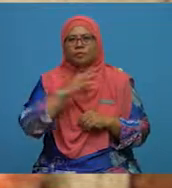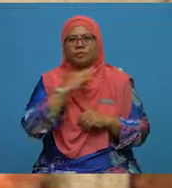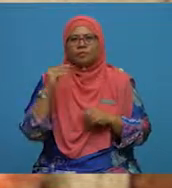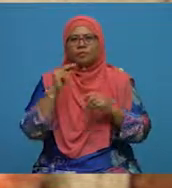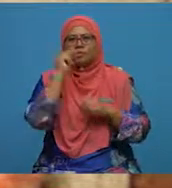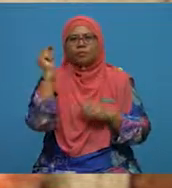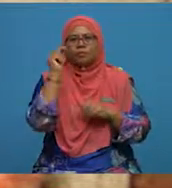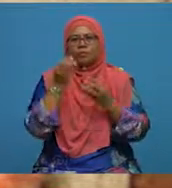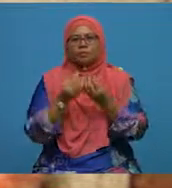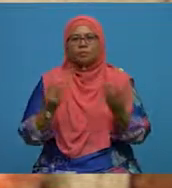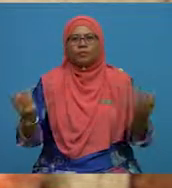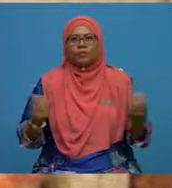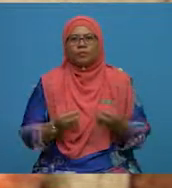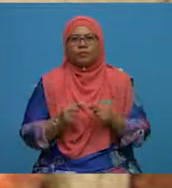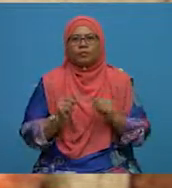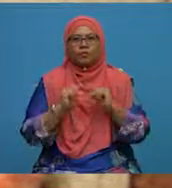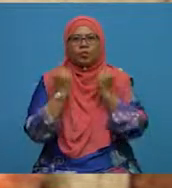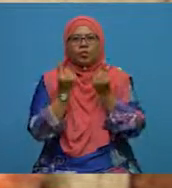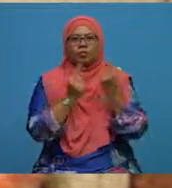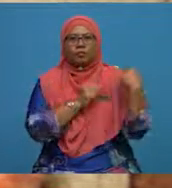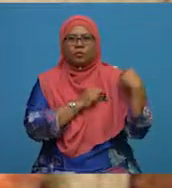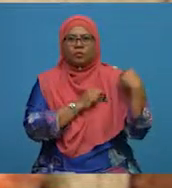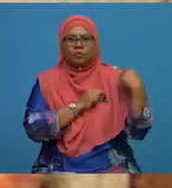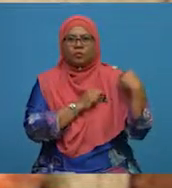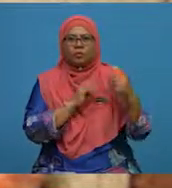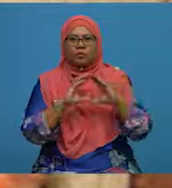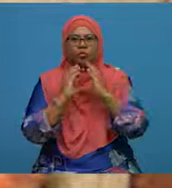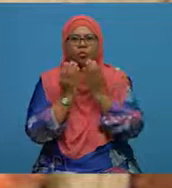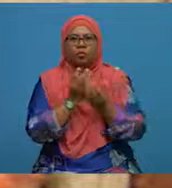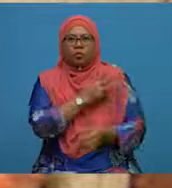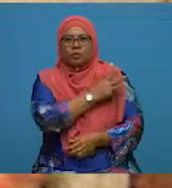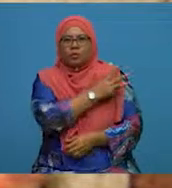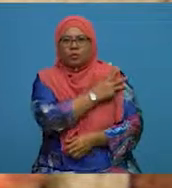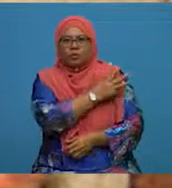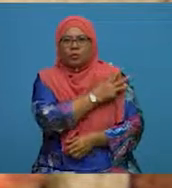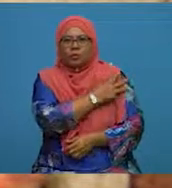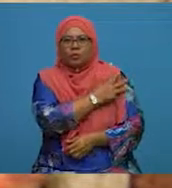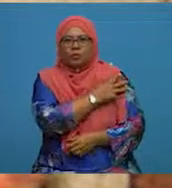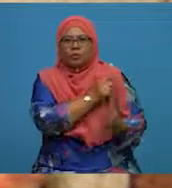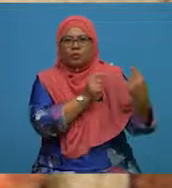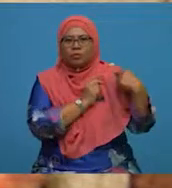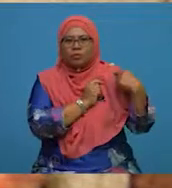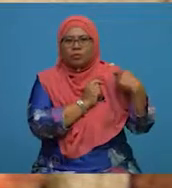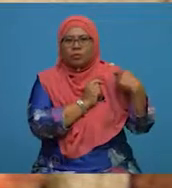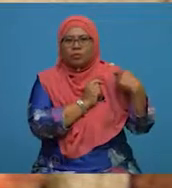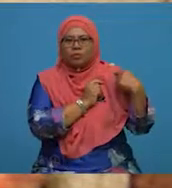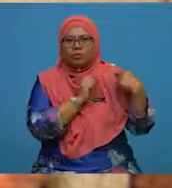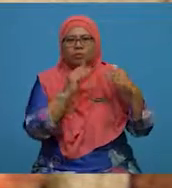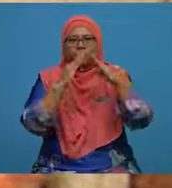Sementara golongan tentera pula adalah kumpulan pegawai tentera Mesir yang